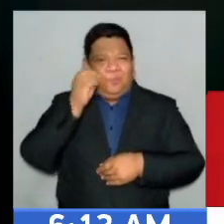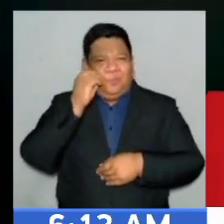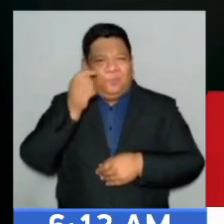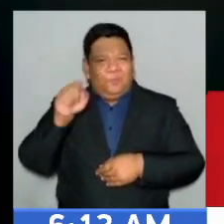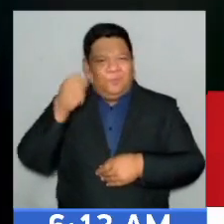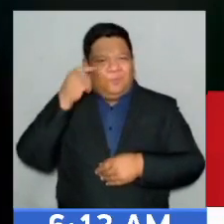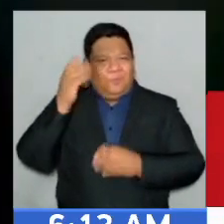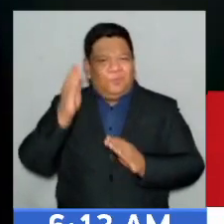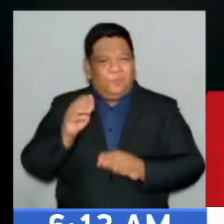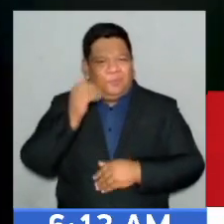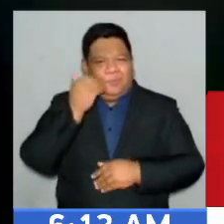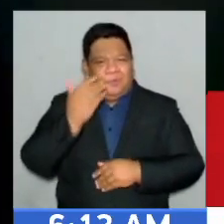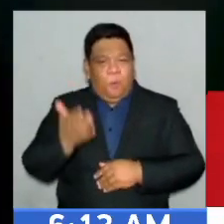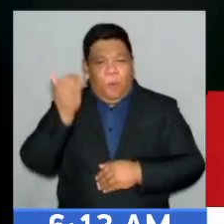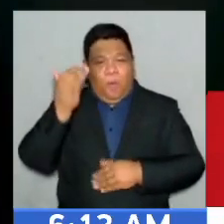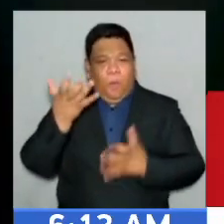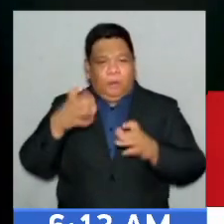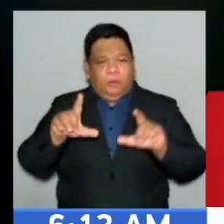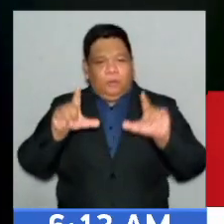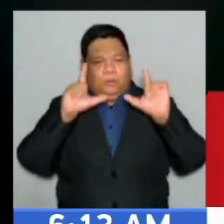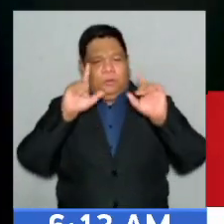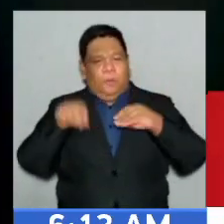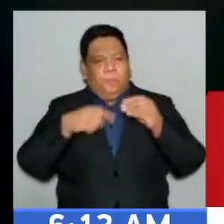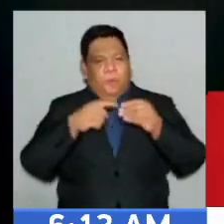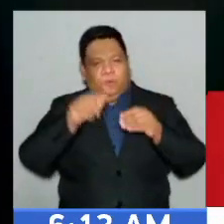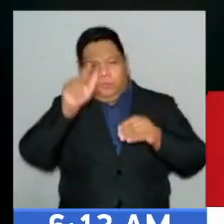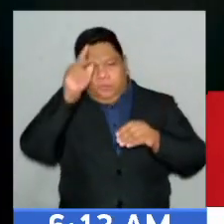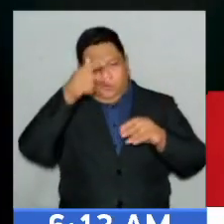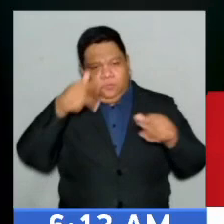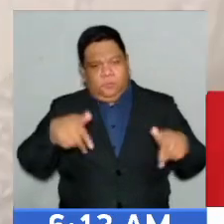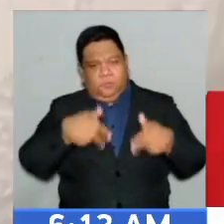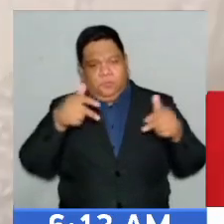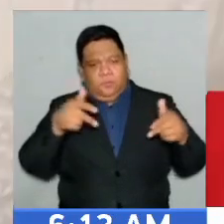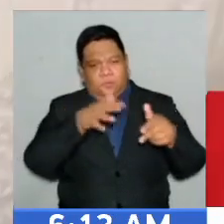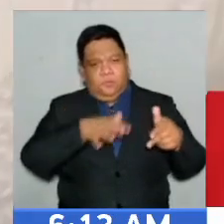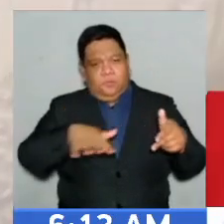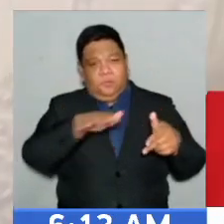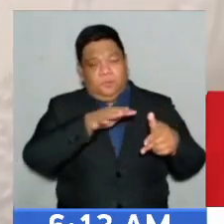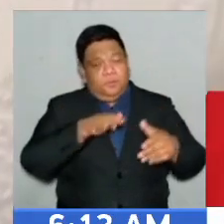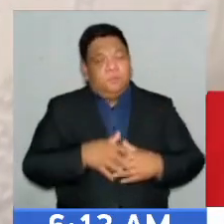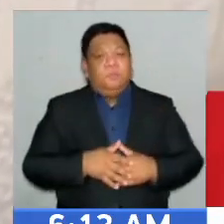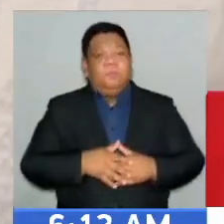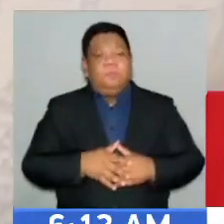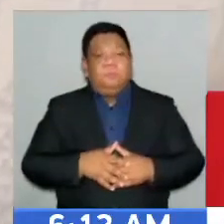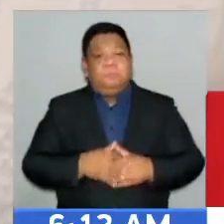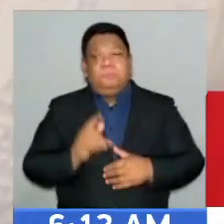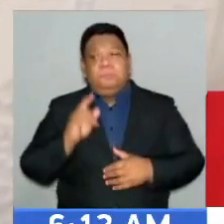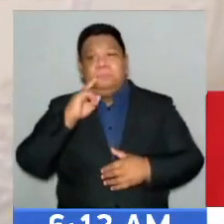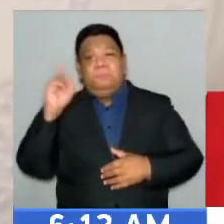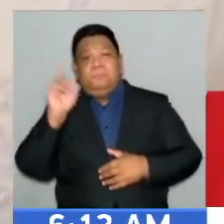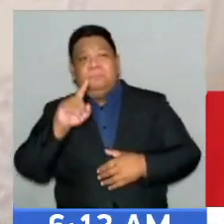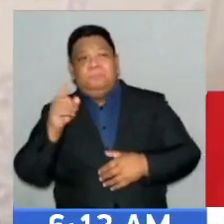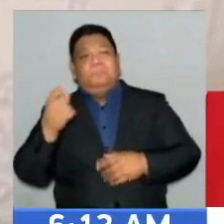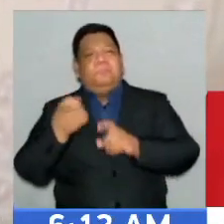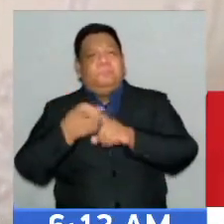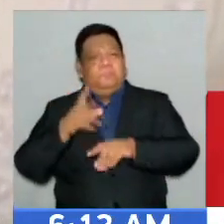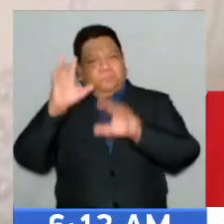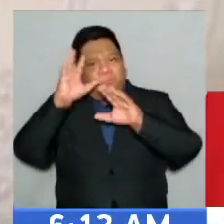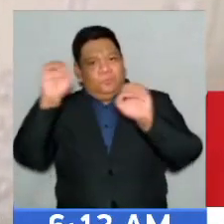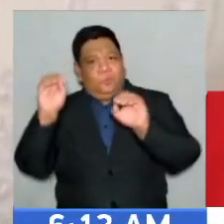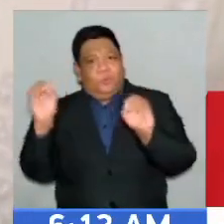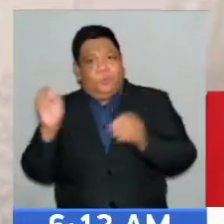sa isabong operation sa kanilang lugar. At ang utos daw ay galing sa palasyo, pero hindi raw niya ito